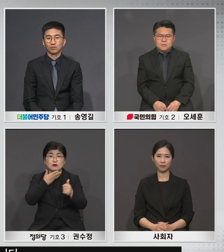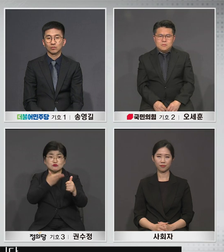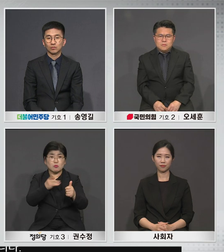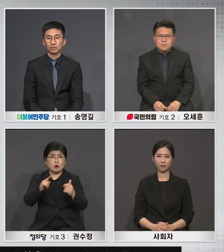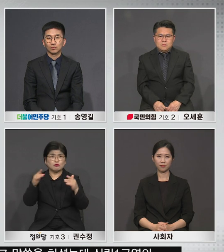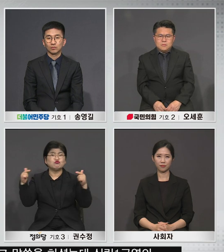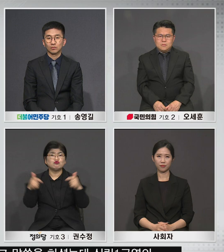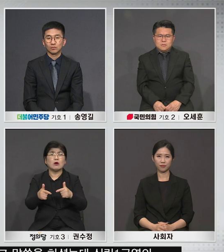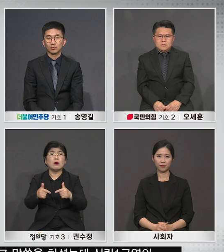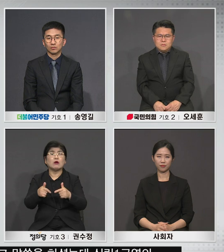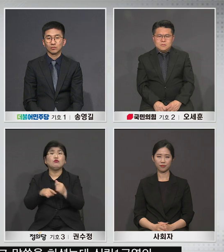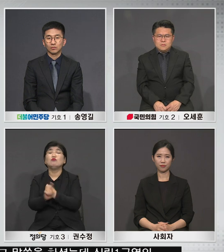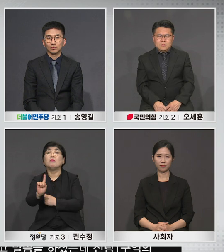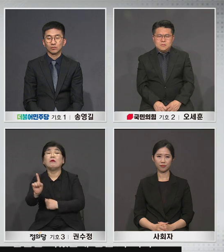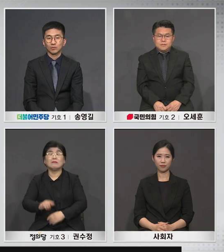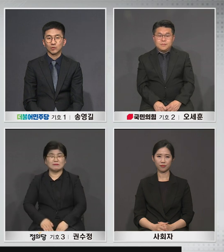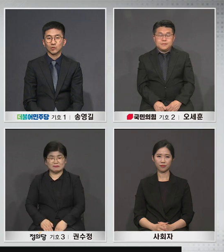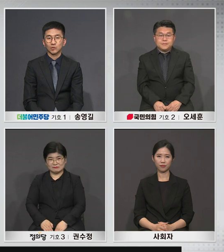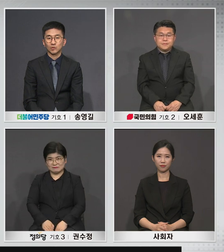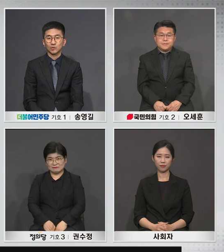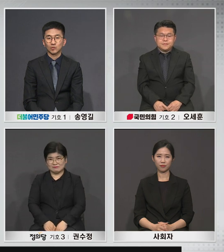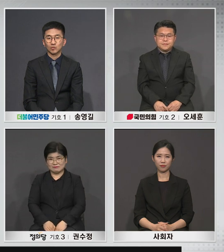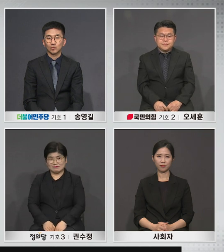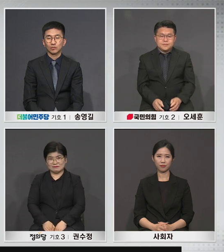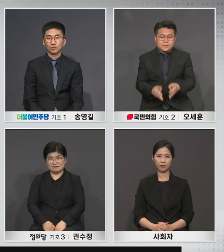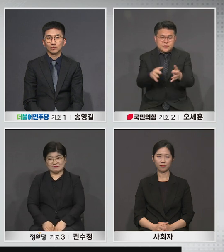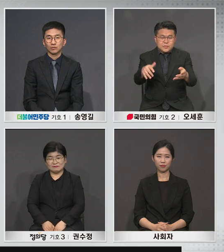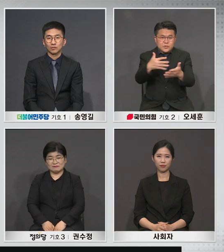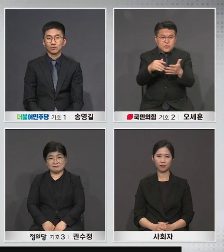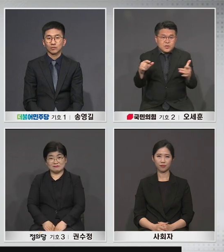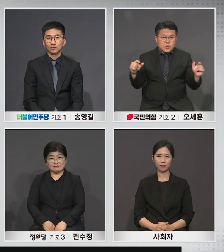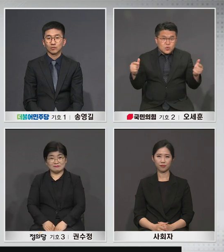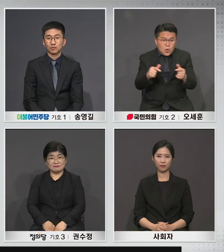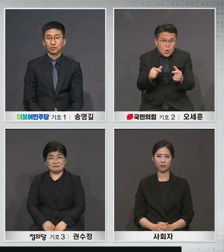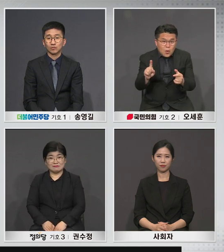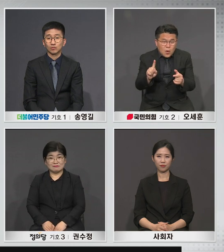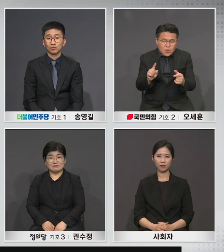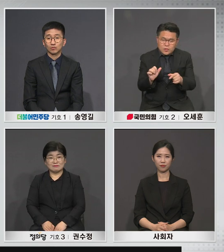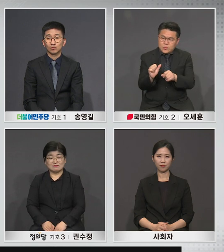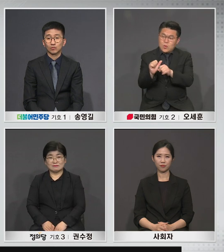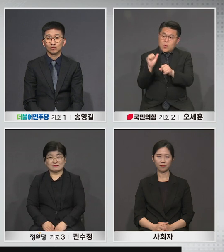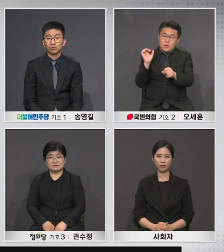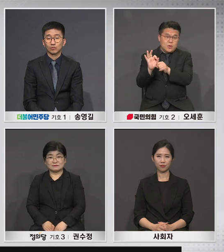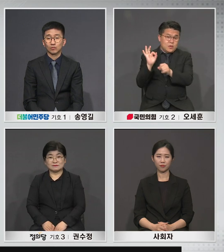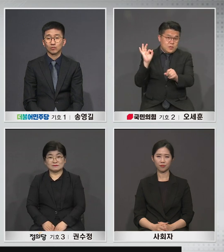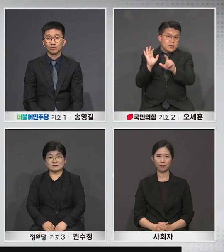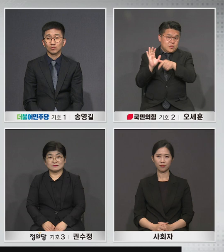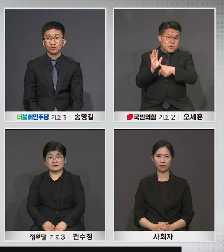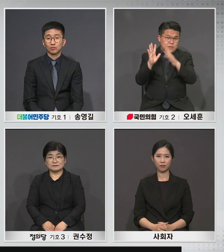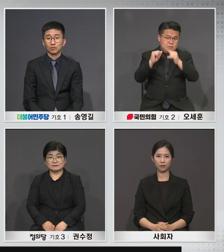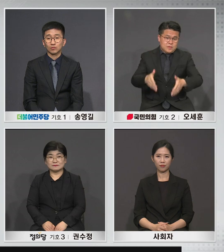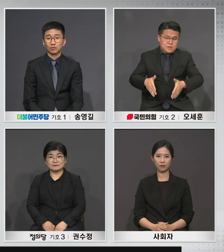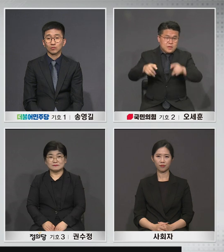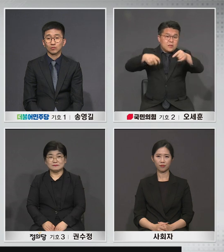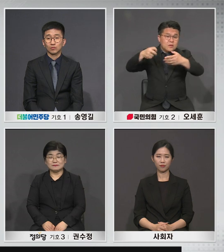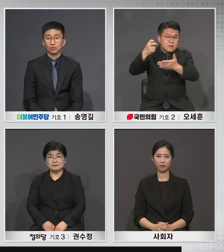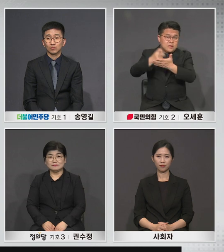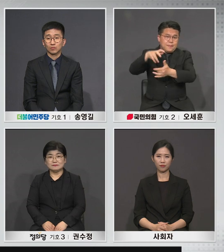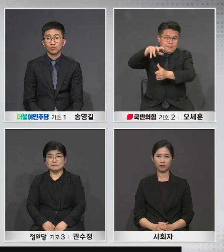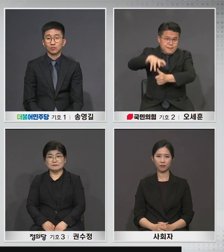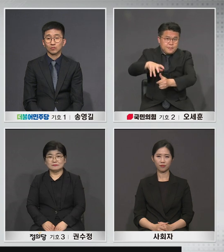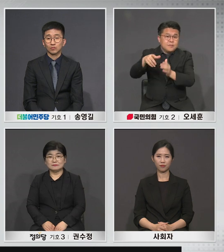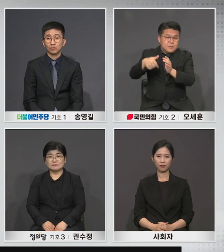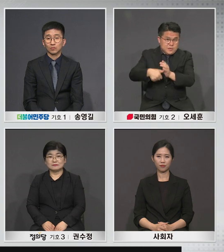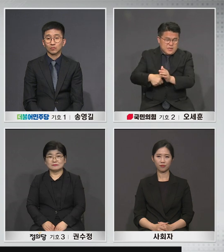설명하시겠습니까? 공급량이 줄어든 것은 5년 전, 10년 전에 재개발, 재건축 정책이 억제될 때의